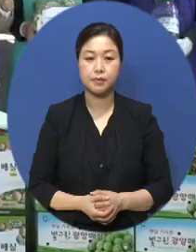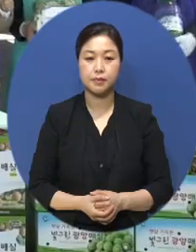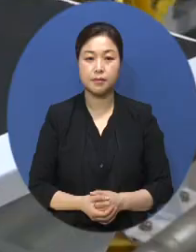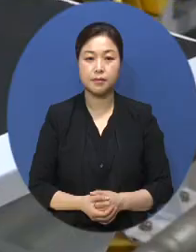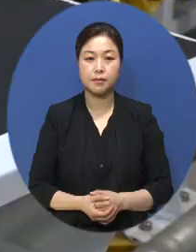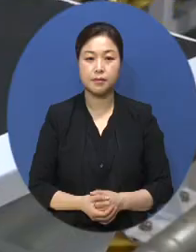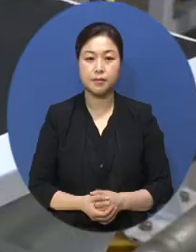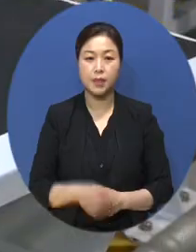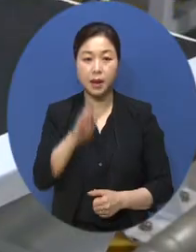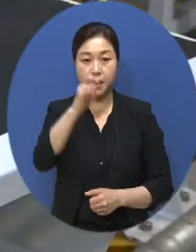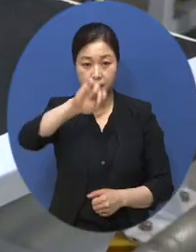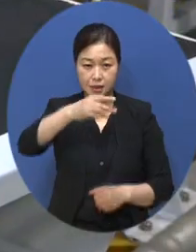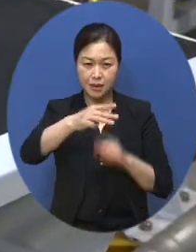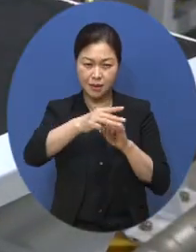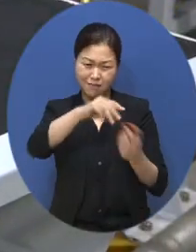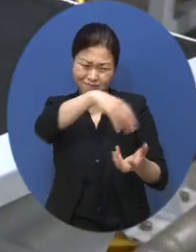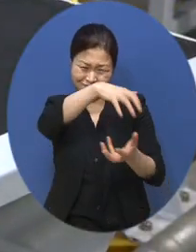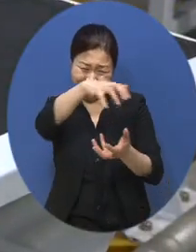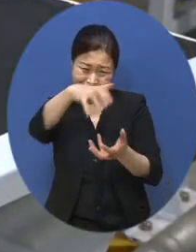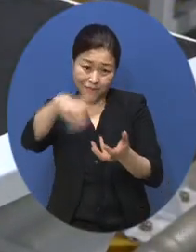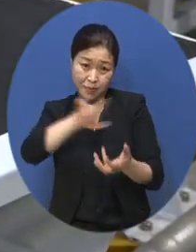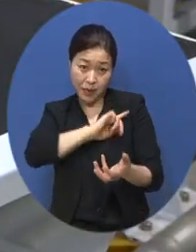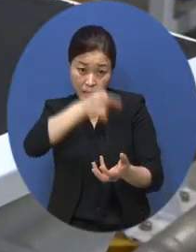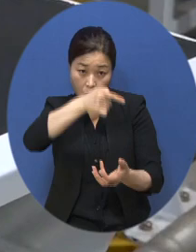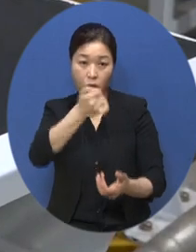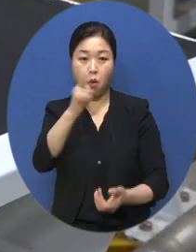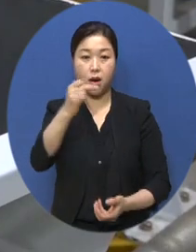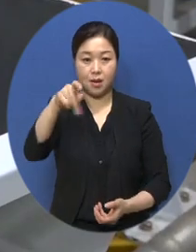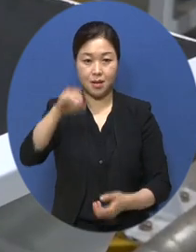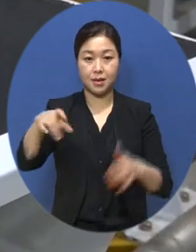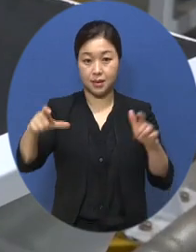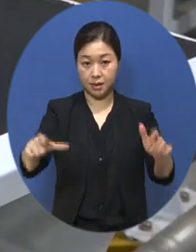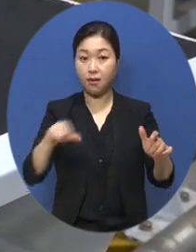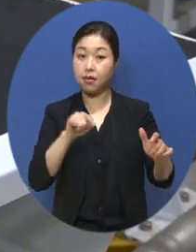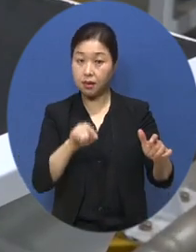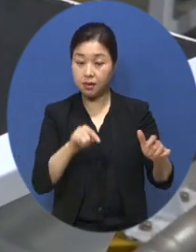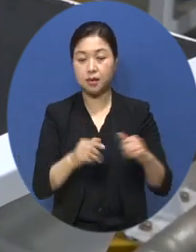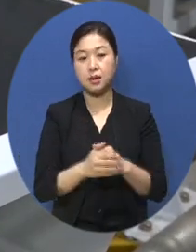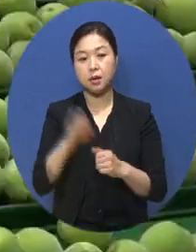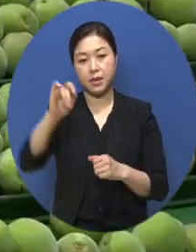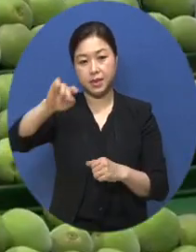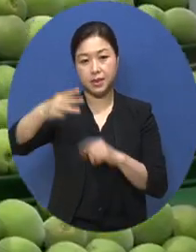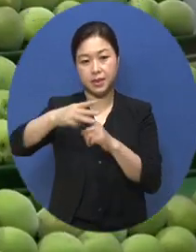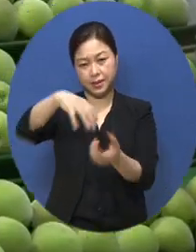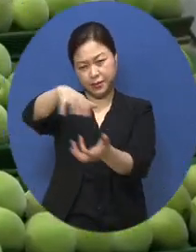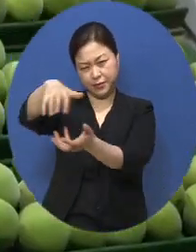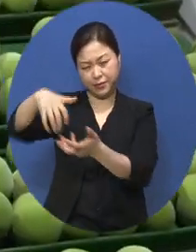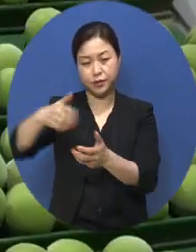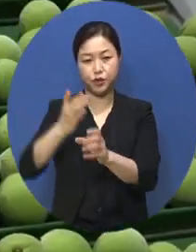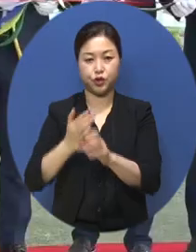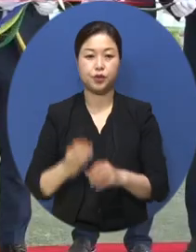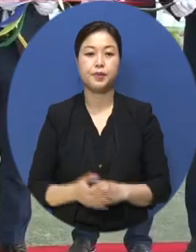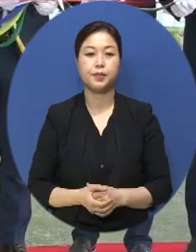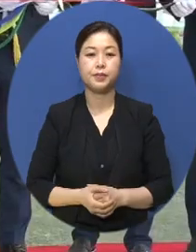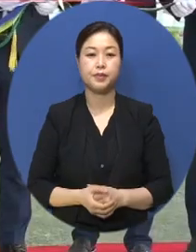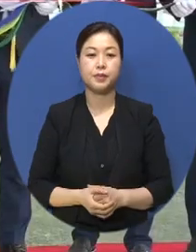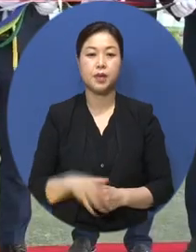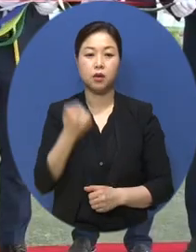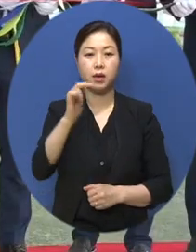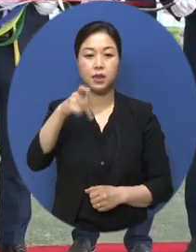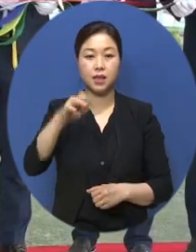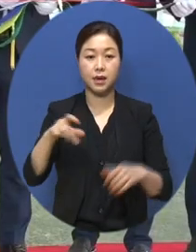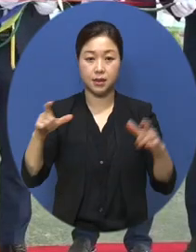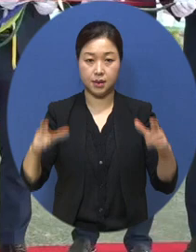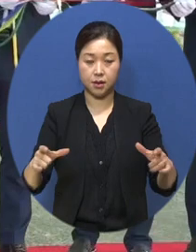국내 최대 매실 생산지인 광양 지역에서는 요즘 매실 출하 작업이 한창입니다. 광양